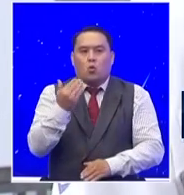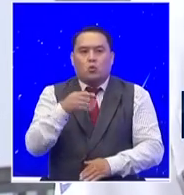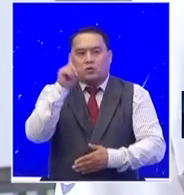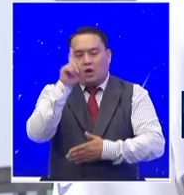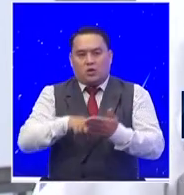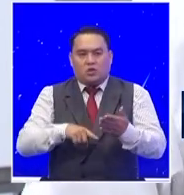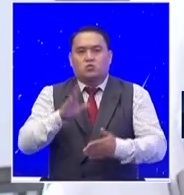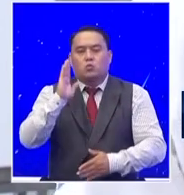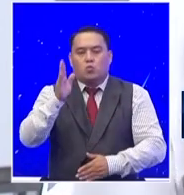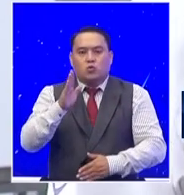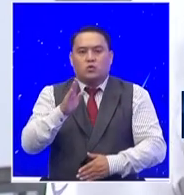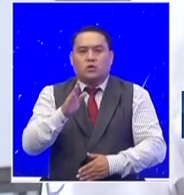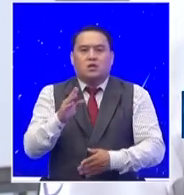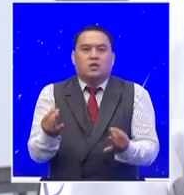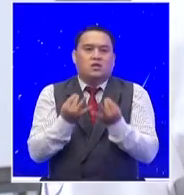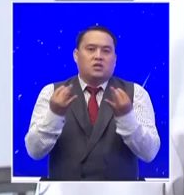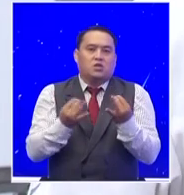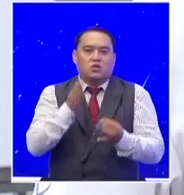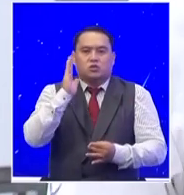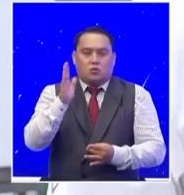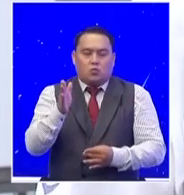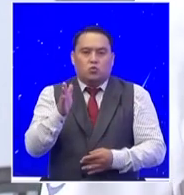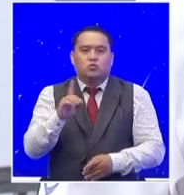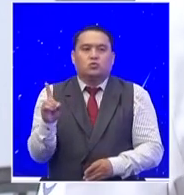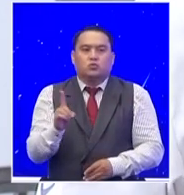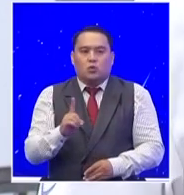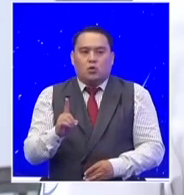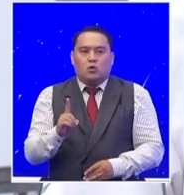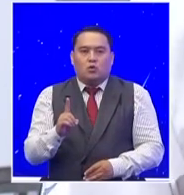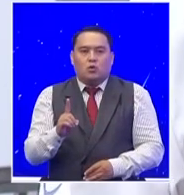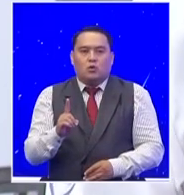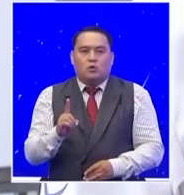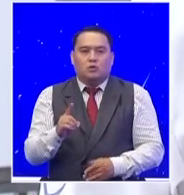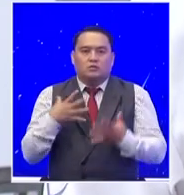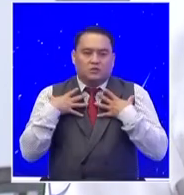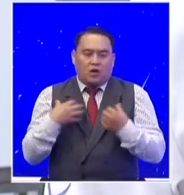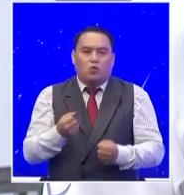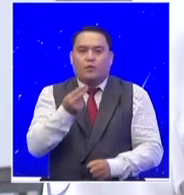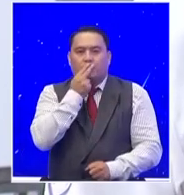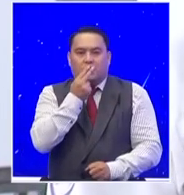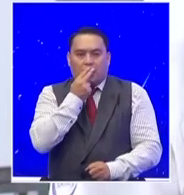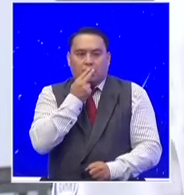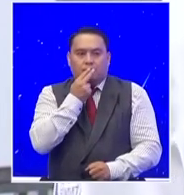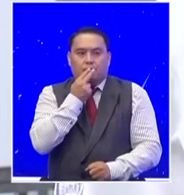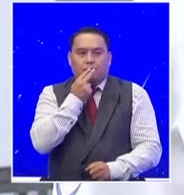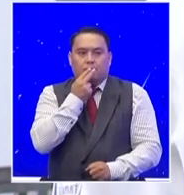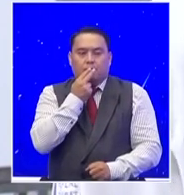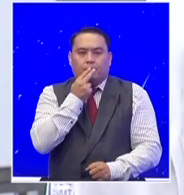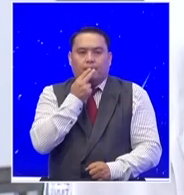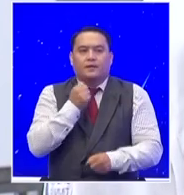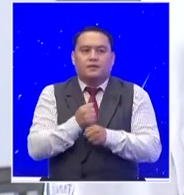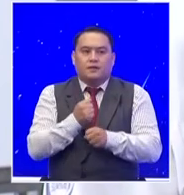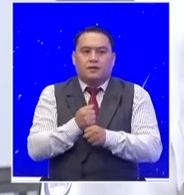мы будем делать какие-то интересные вещи, в том числе и здоровое питание будем делать, да, в